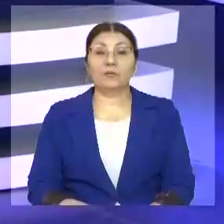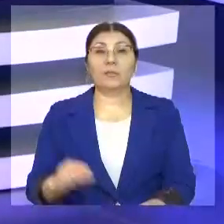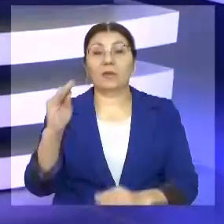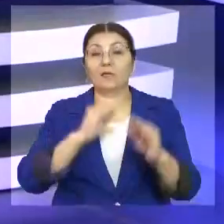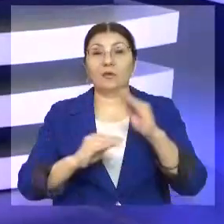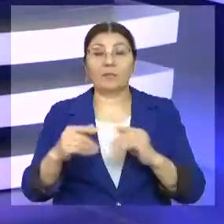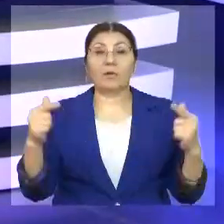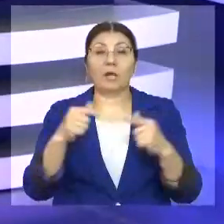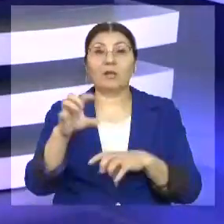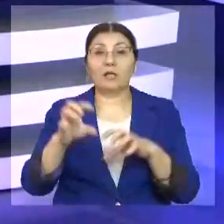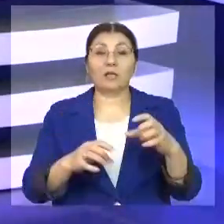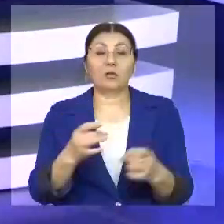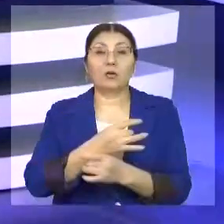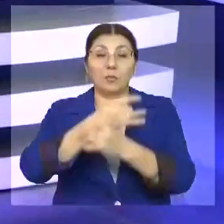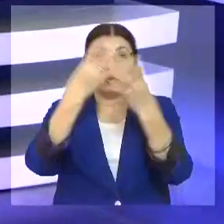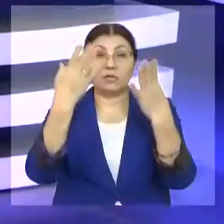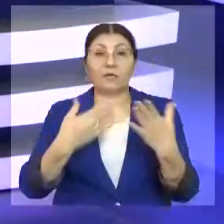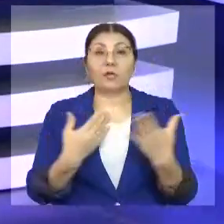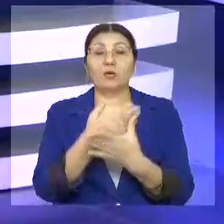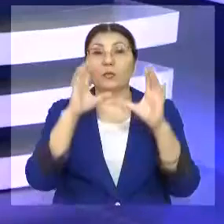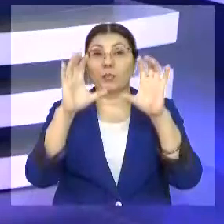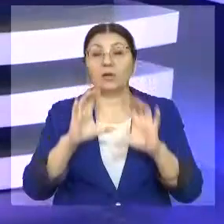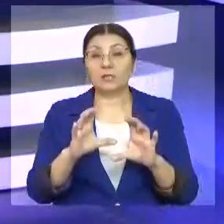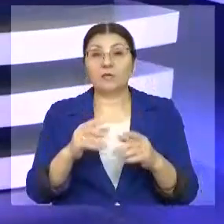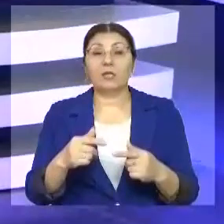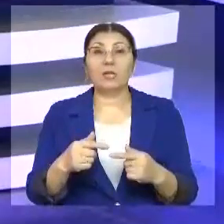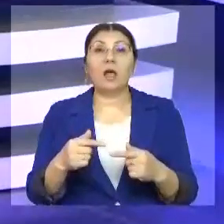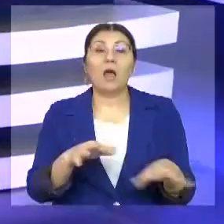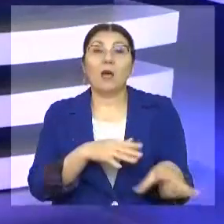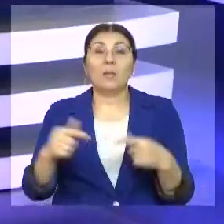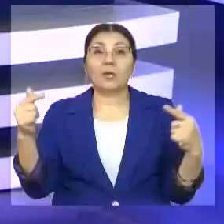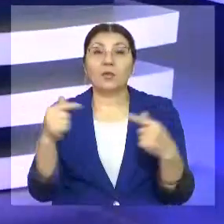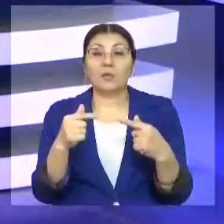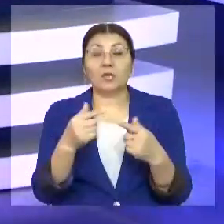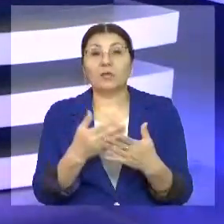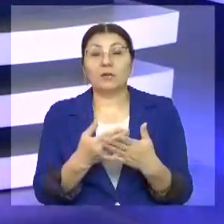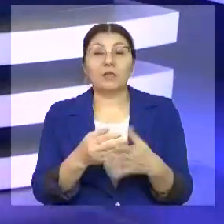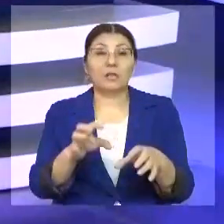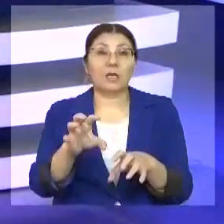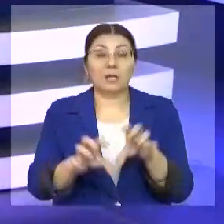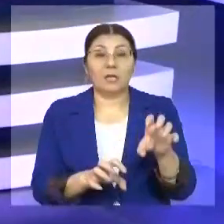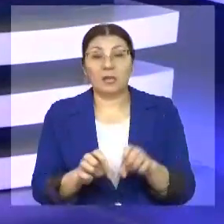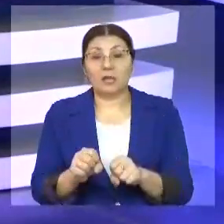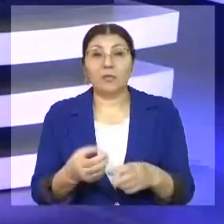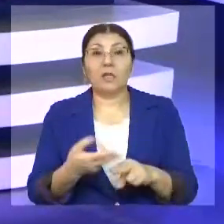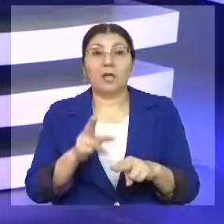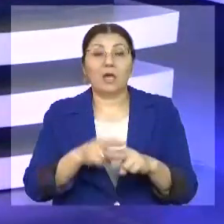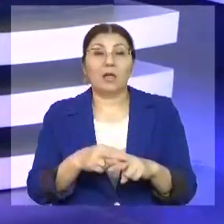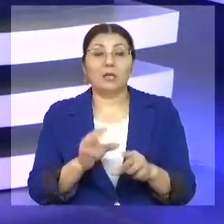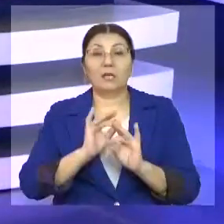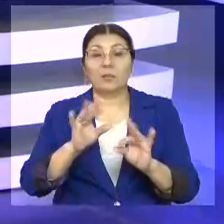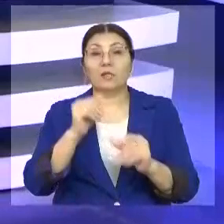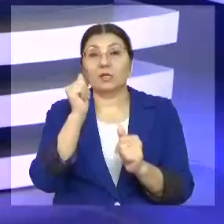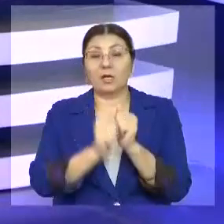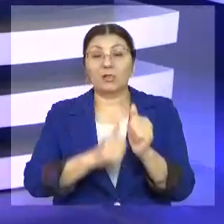формирование антикоррупционной культуры, новшества в законодательстве, меры противодействия взятничеству. Эти и другие направления обсуждались в рамках традиционной